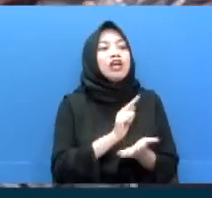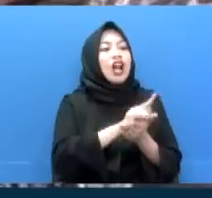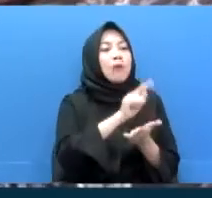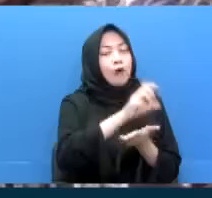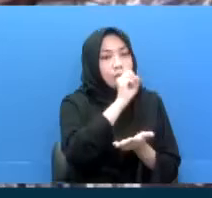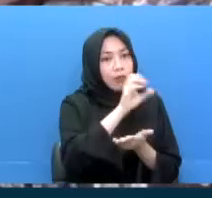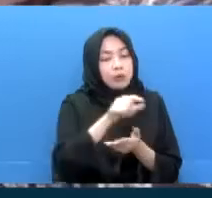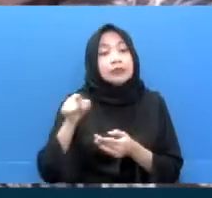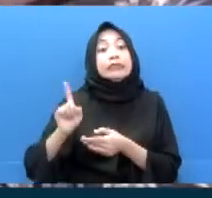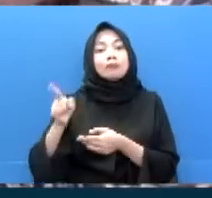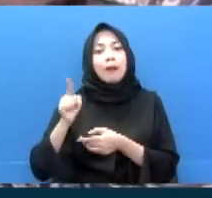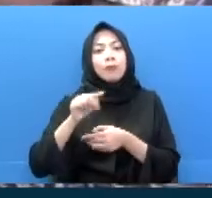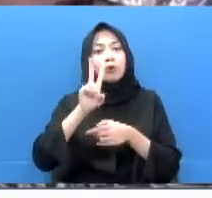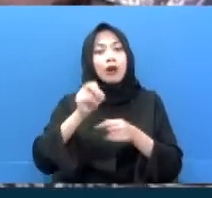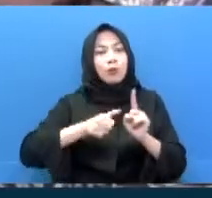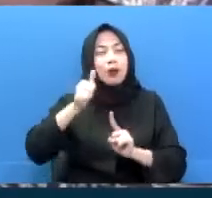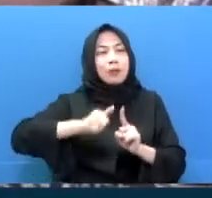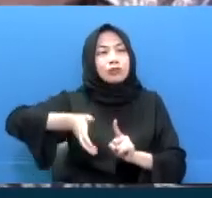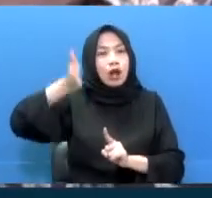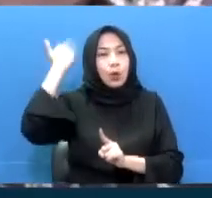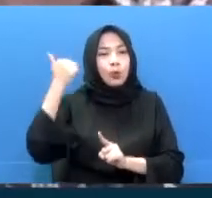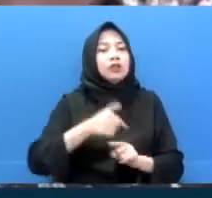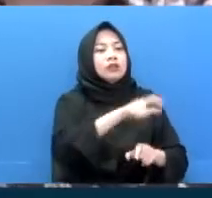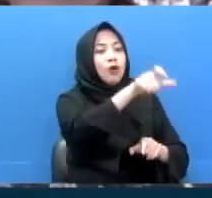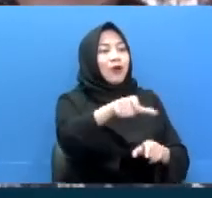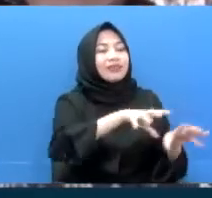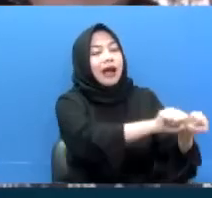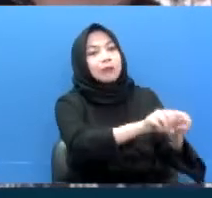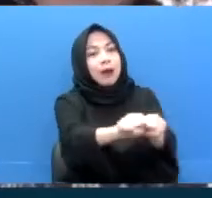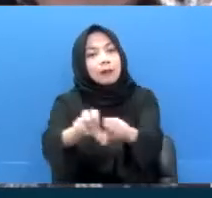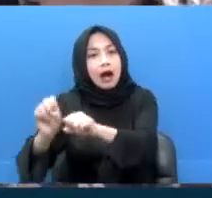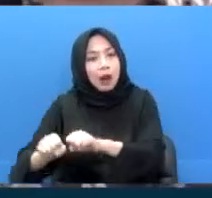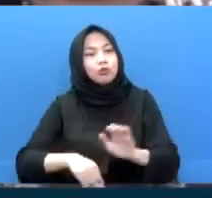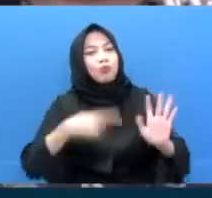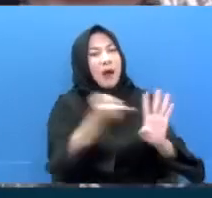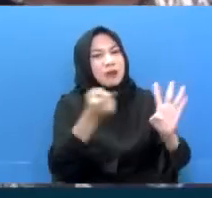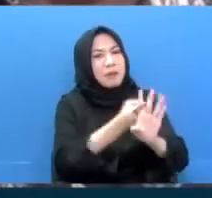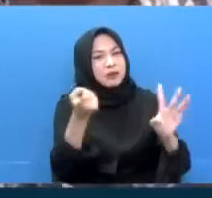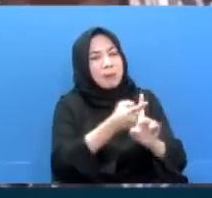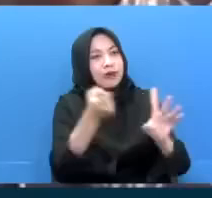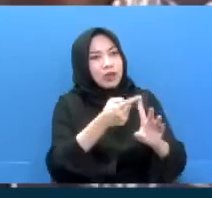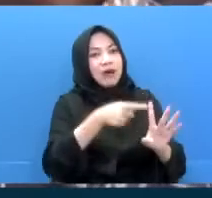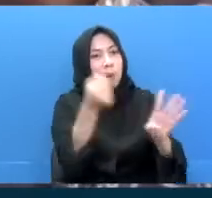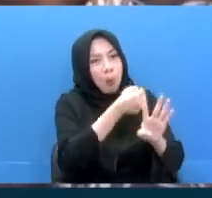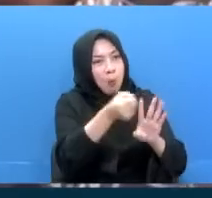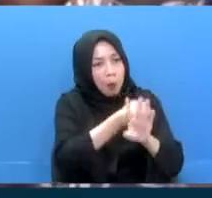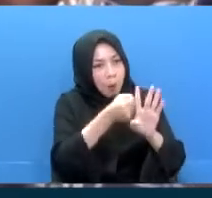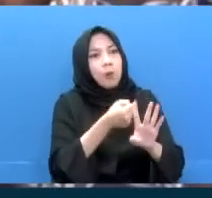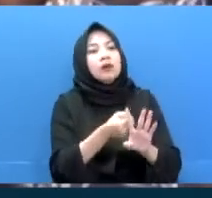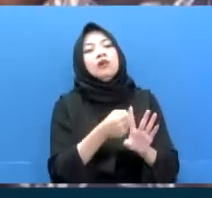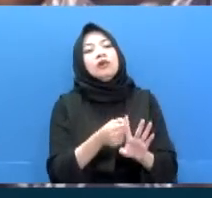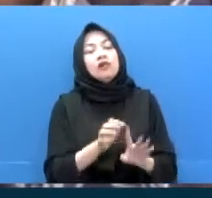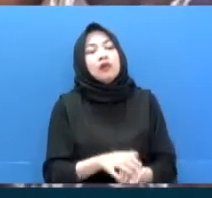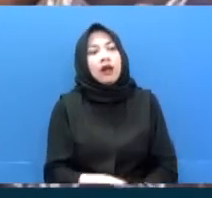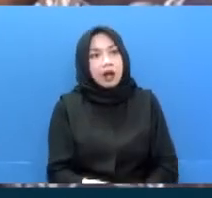2016 mereka tata cara mereka menangkap dan memperlakukan t Tata sakal dan kawan-kawan ya Sehingga